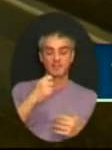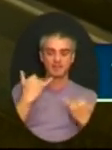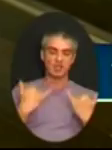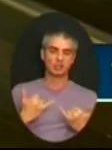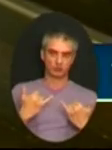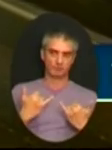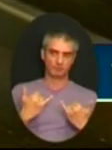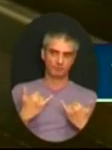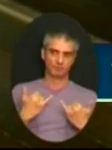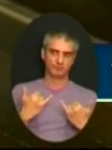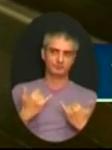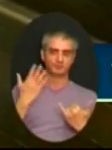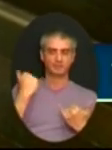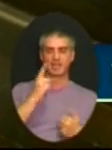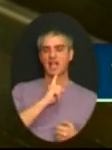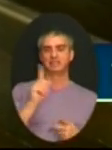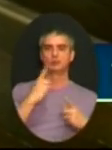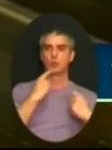עכשיו.